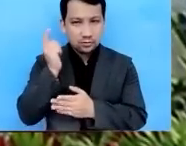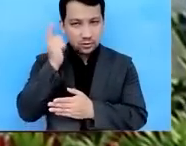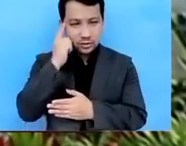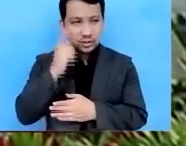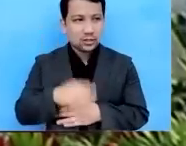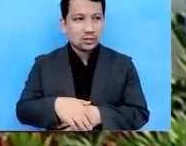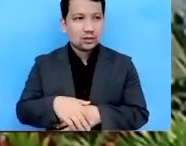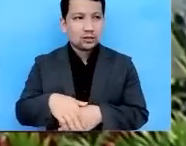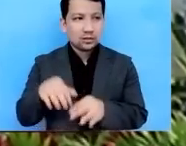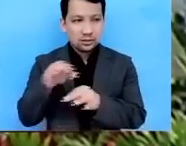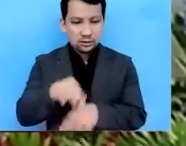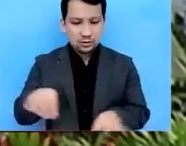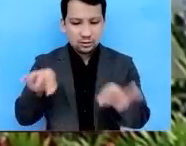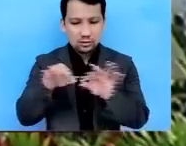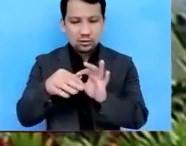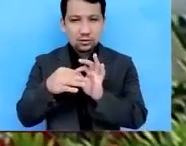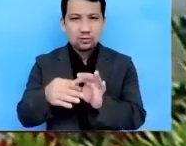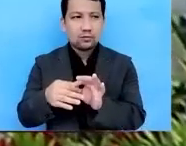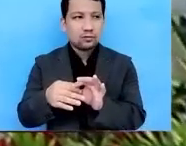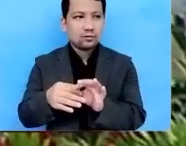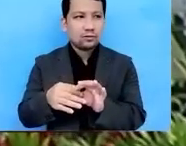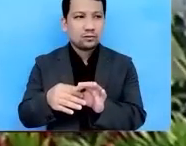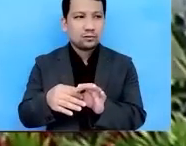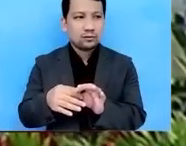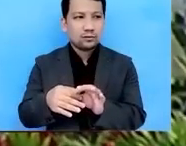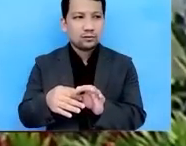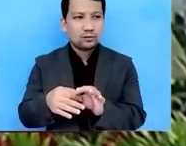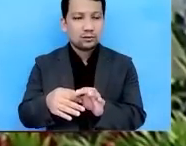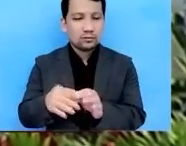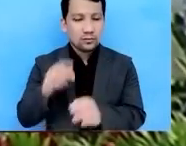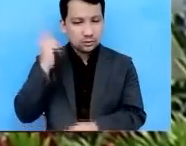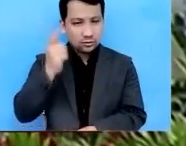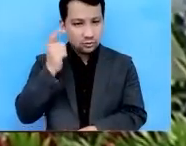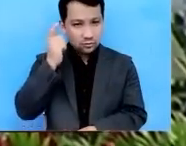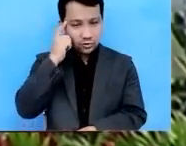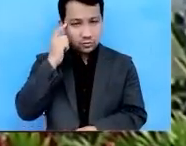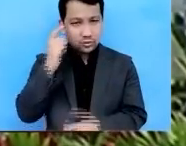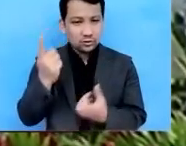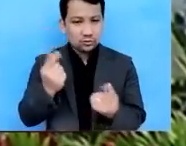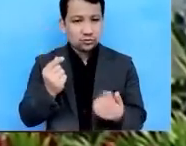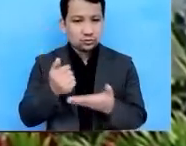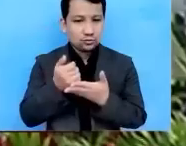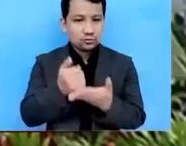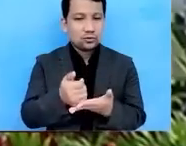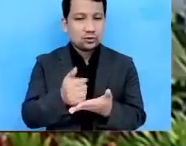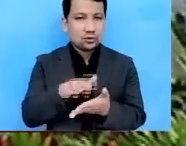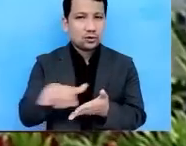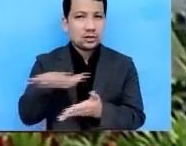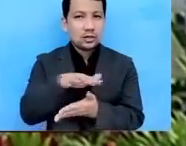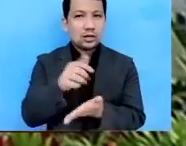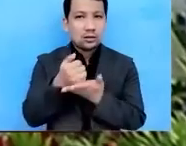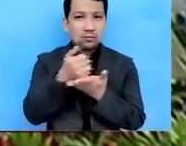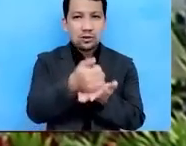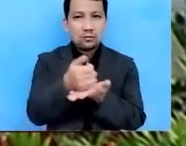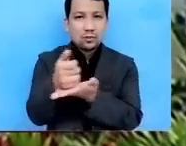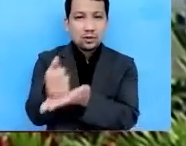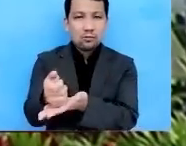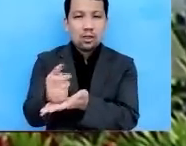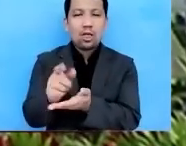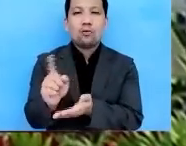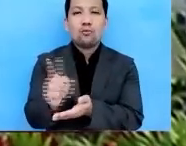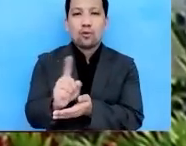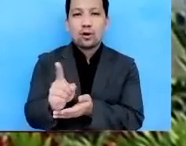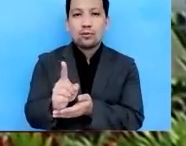Kailangan naman ay tiyakin natin na ang pamahalaan ay ginagawa ang lahat upang tulungan ang ating